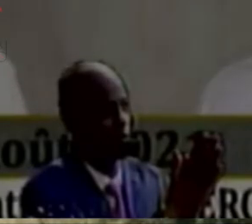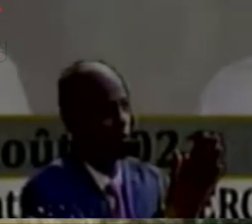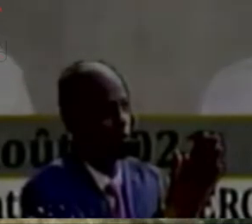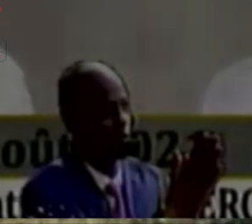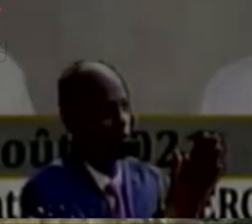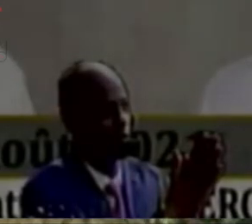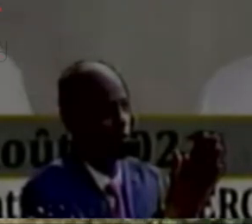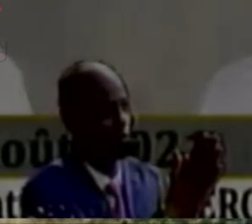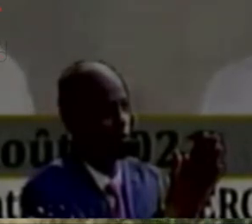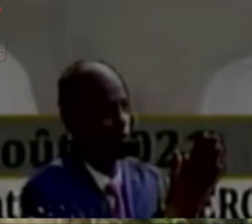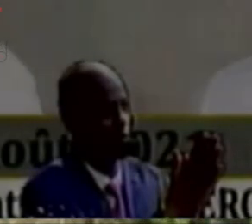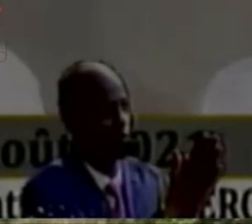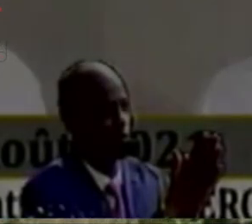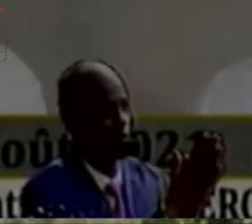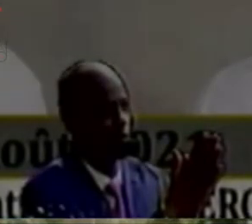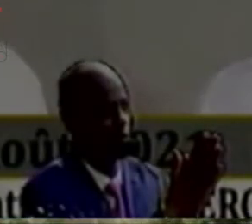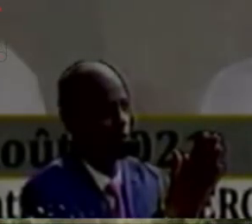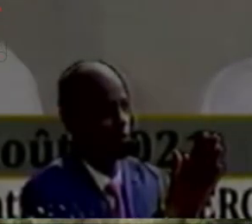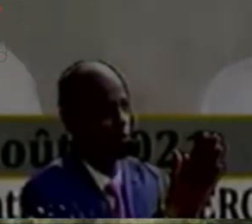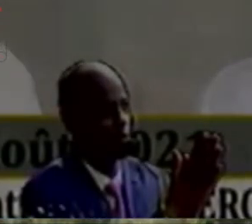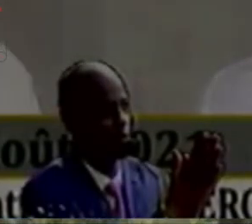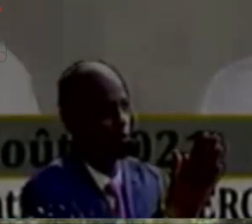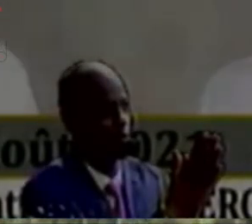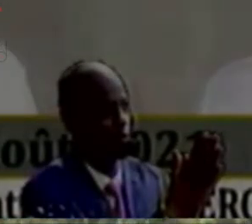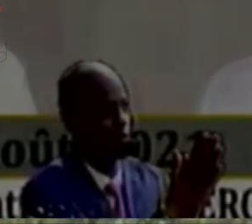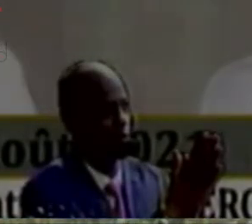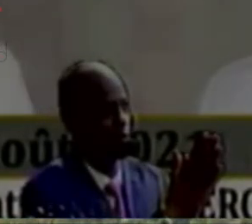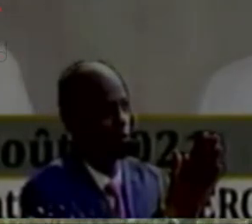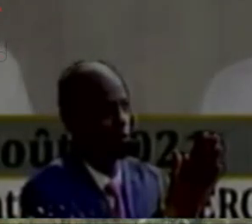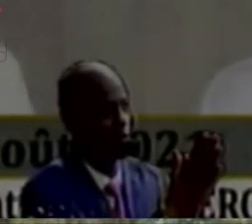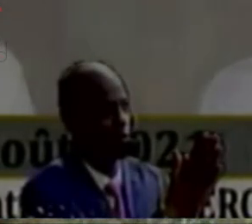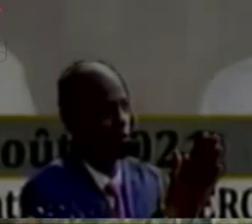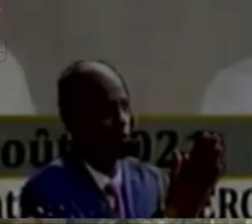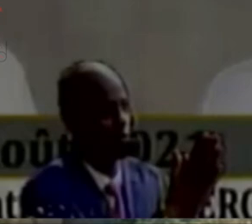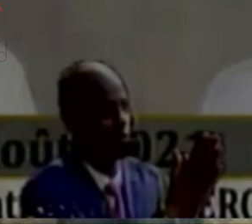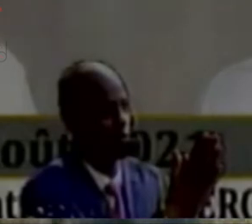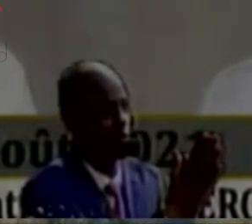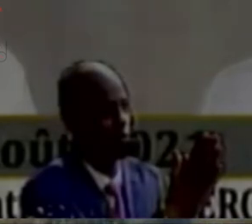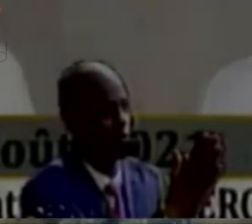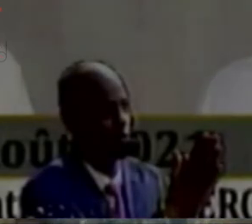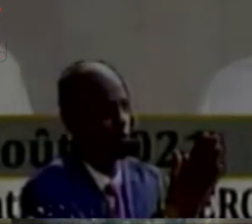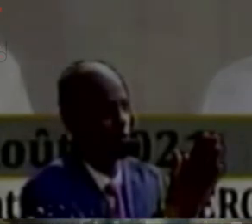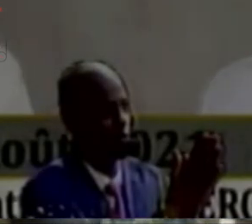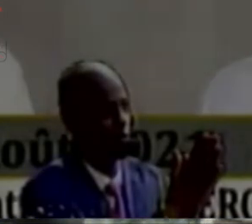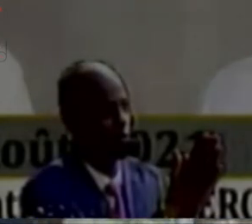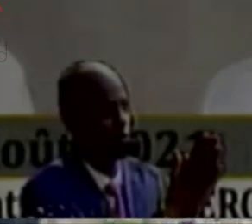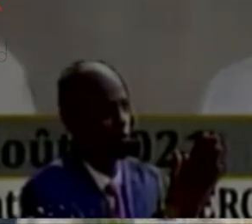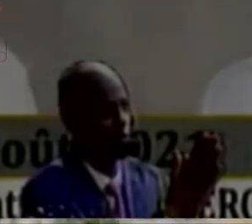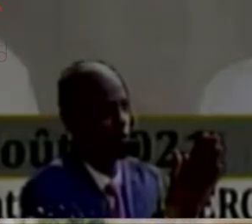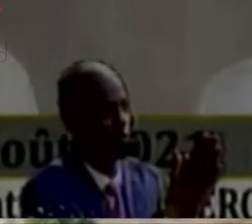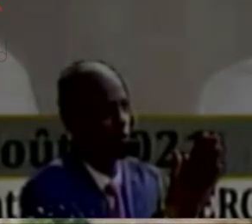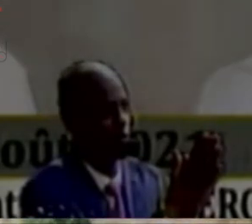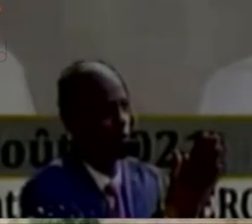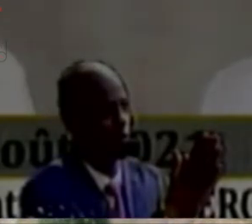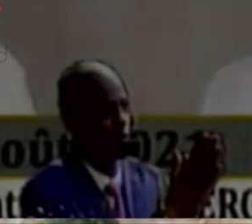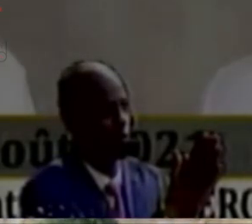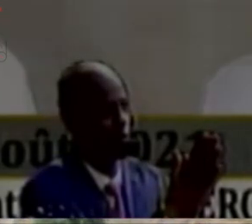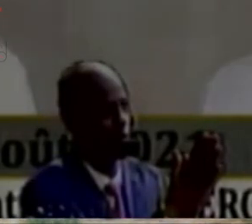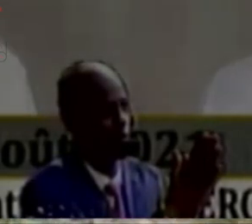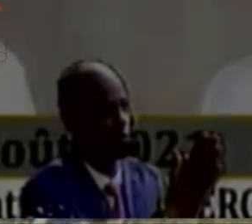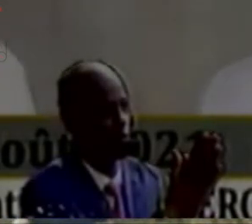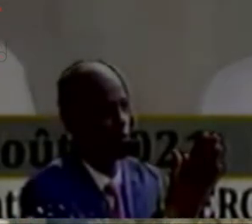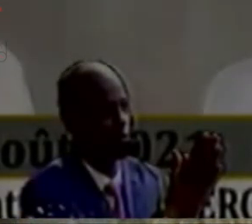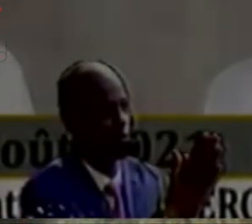Saint-Miguel, Ecodepo, Séjourné, Qualité Shoring. Donc, qui c'est un ensemble d'entreprises qui est en bail déjà et jusqu'à présent, on a continué à